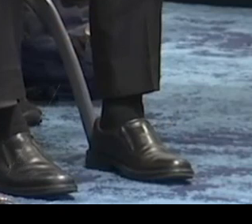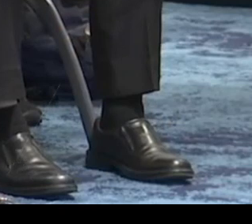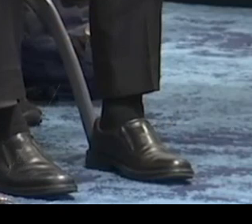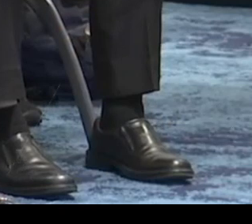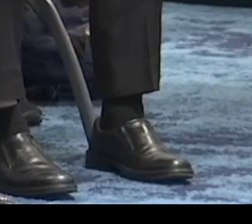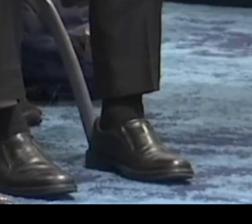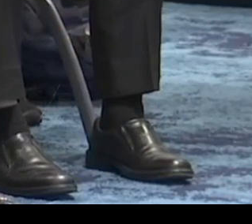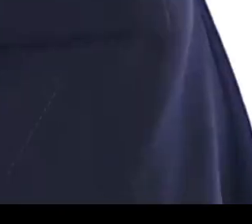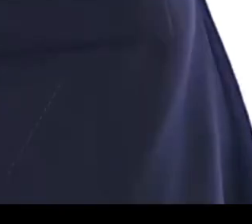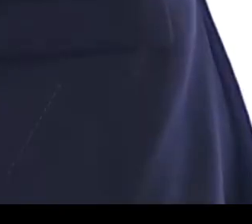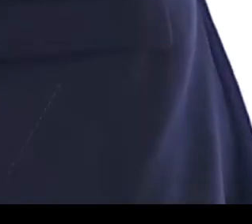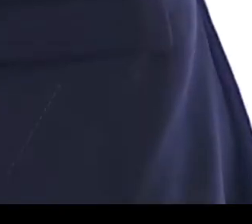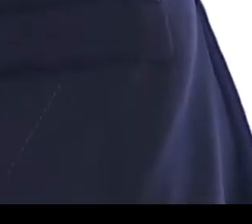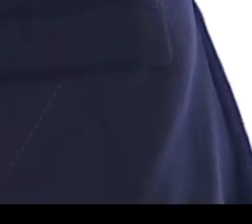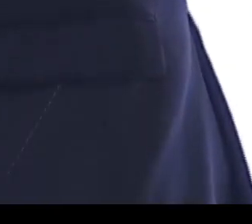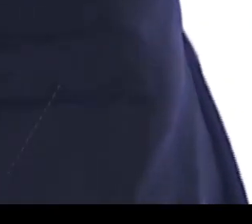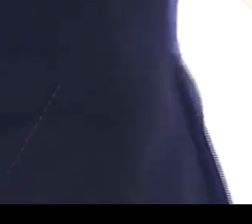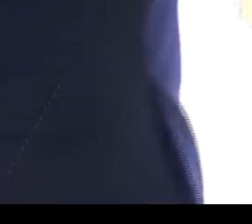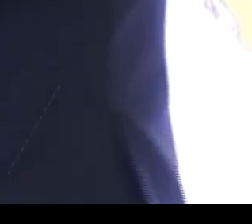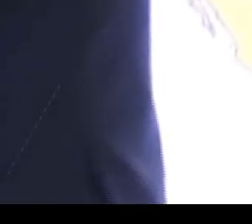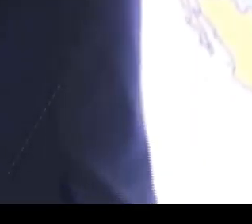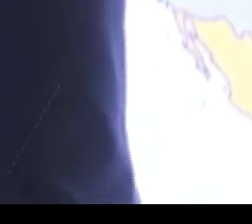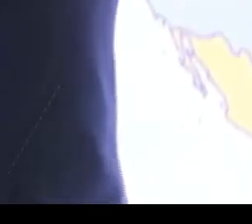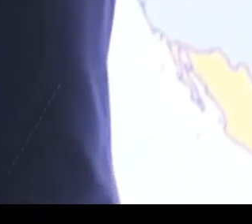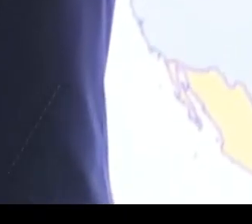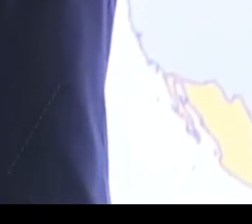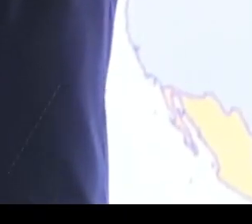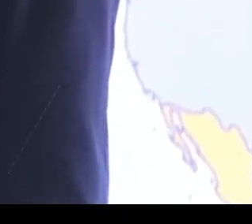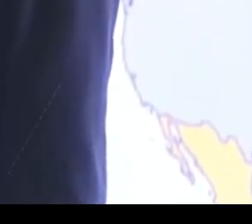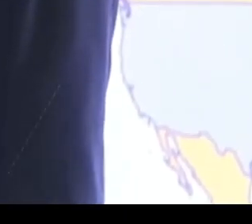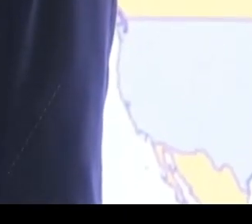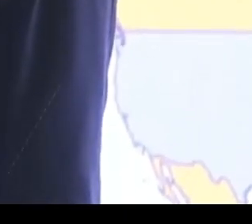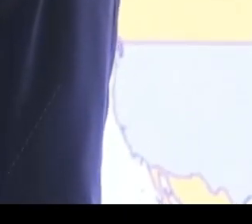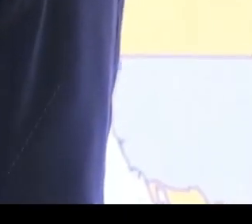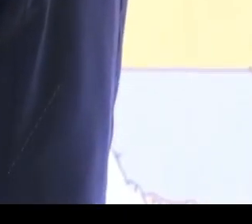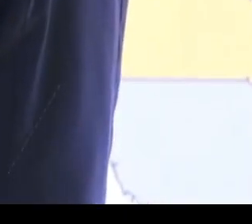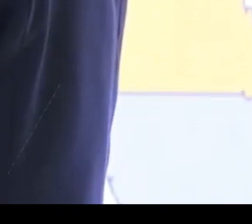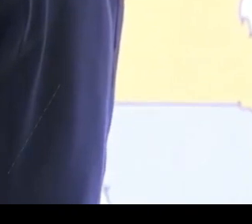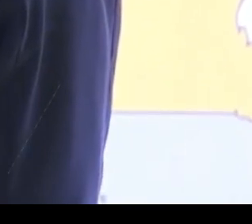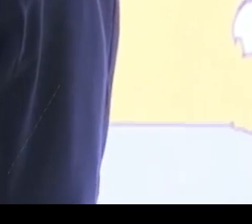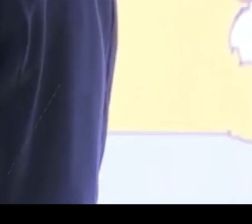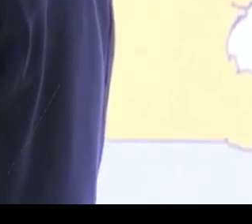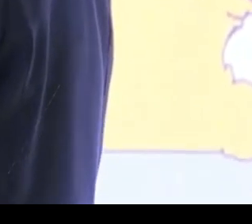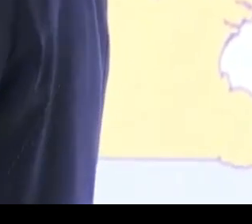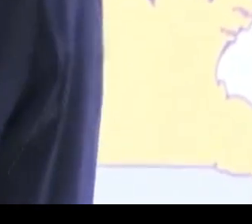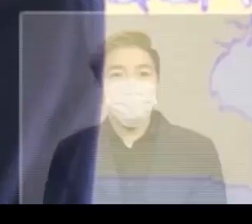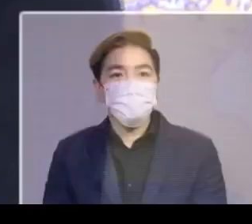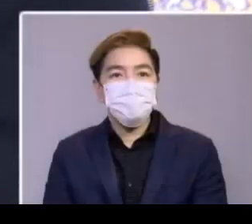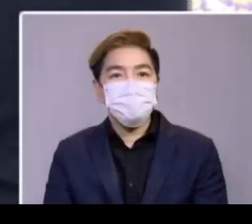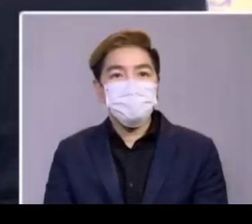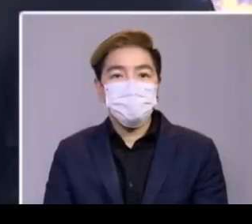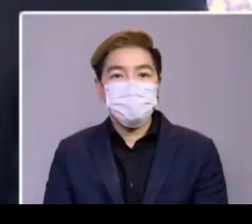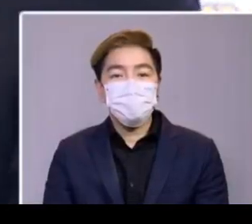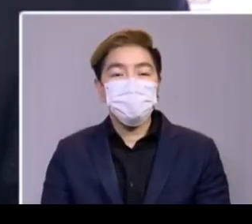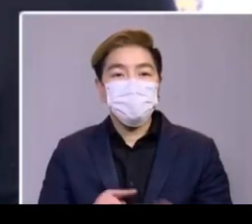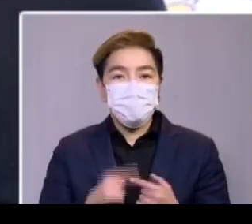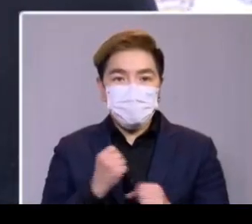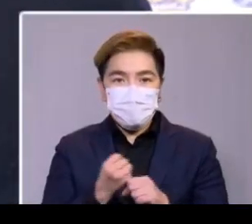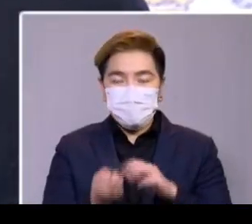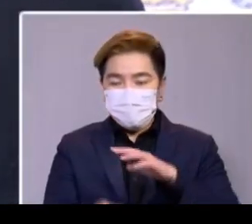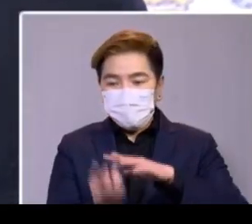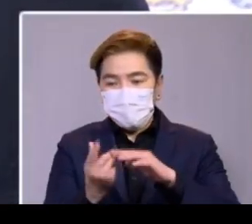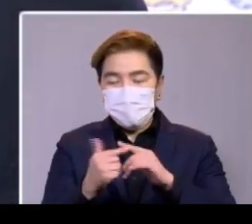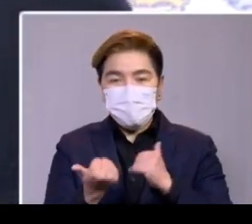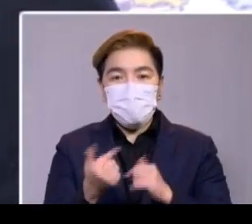รรลุเป้าหมายความเป็นกลางทางคาร์บอนหรือคาร์บอนนิวทรัลิตี้ภายในปี2040และลดการปล่อยก๊าซเรือนกระจกสุทธิเป็นศูนย์ห